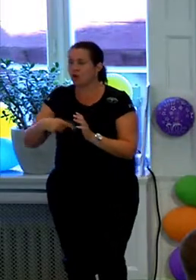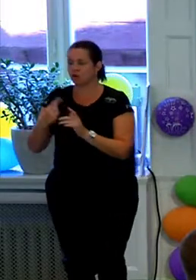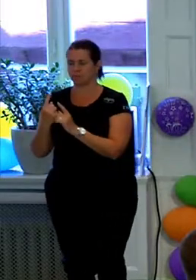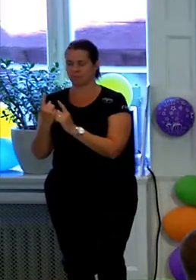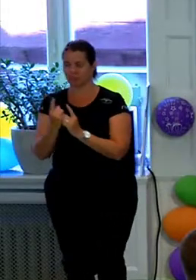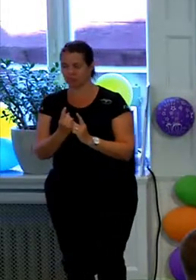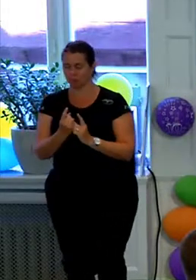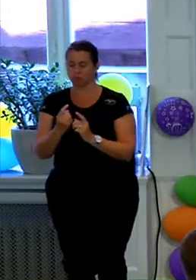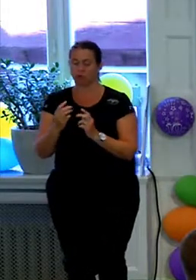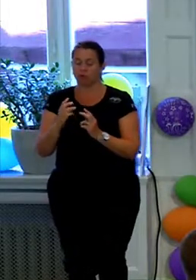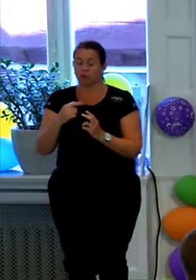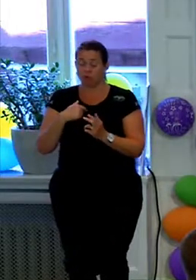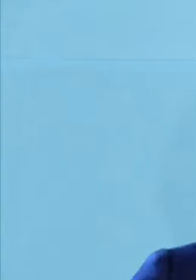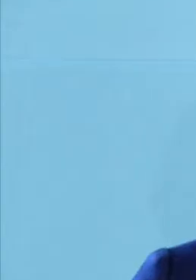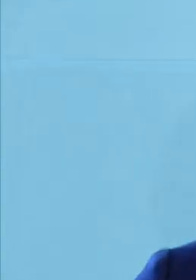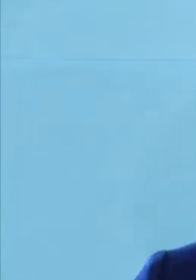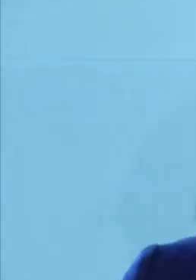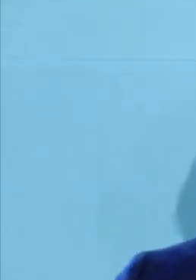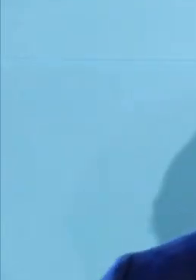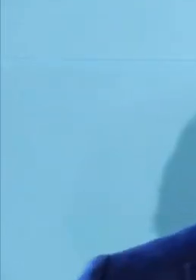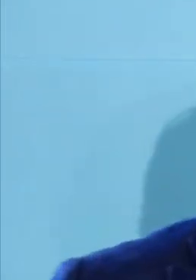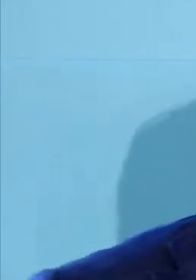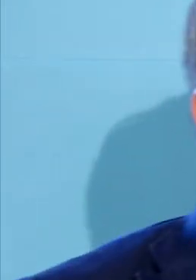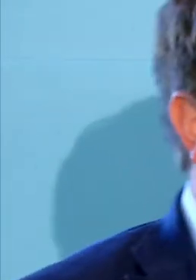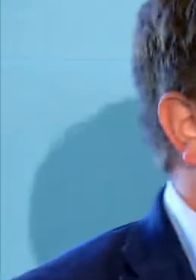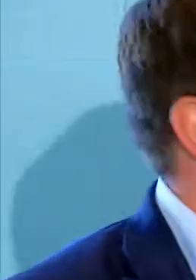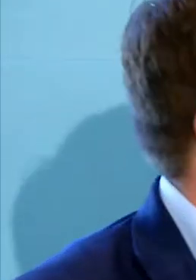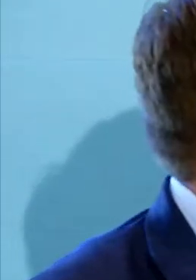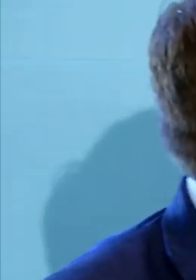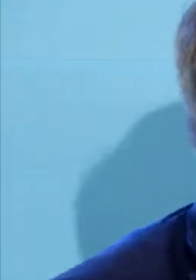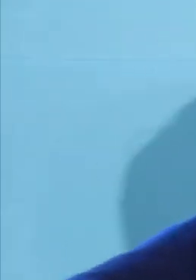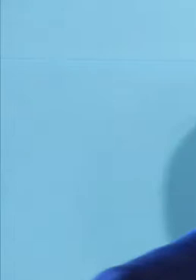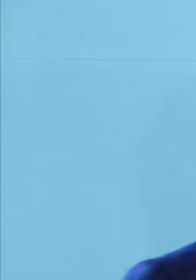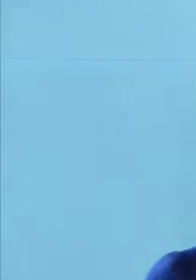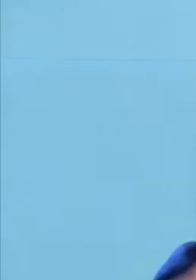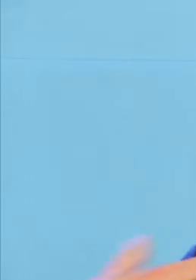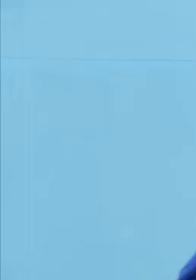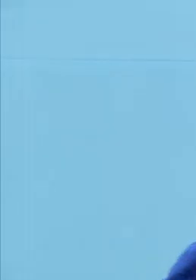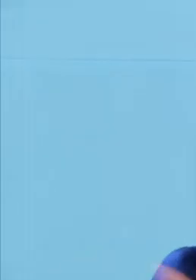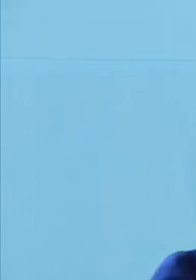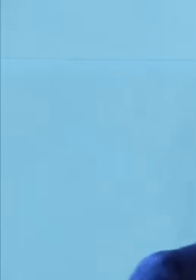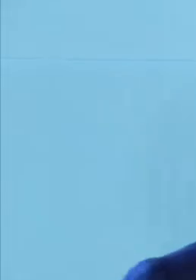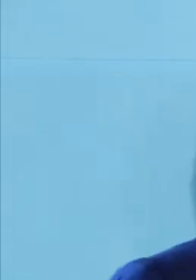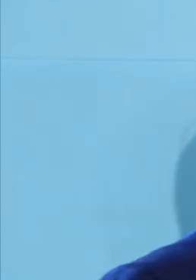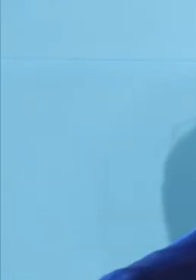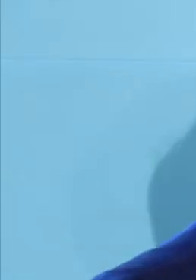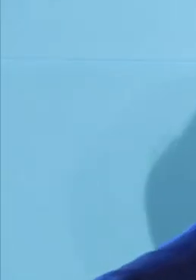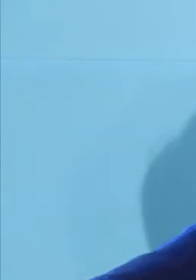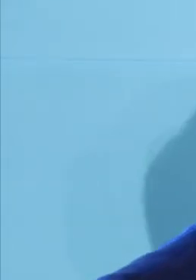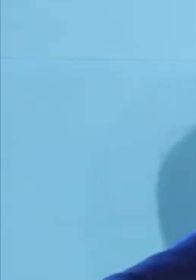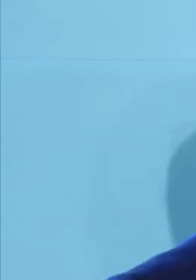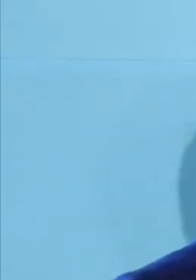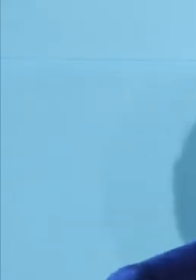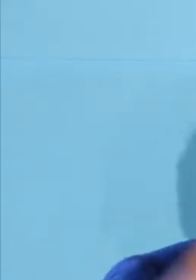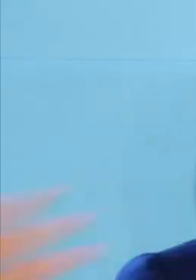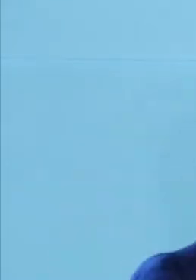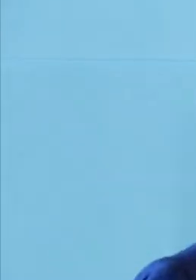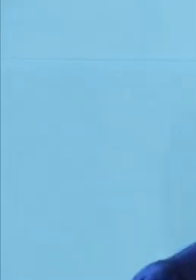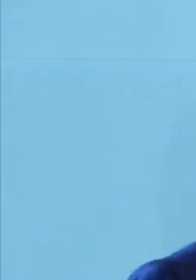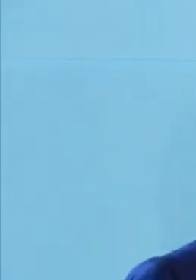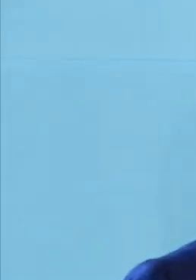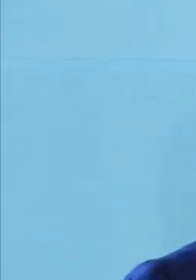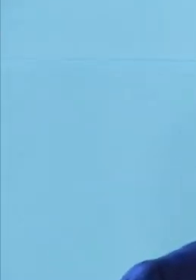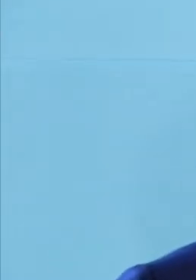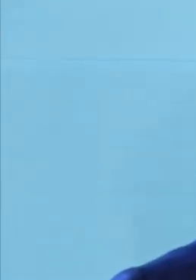alla ska man ur huset och knacka sten och gräva, utan det är ju att vi bygger staden för de som bor där och de